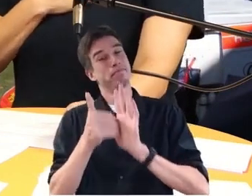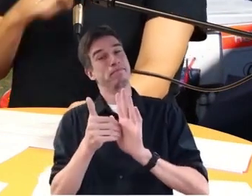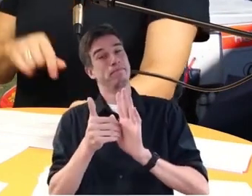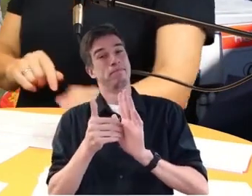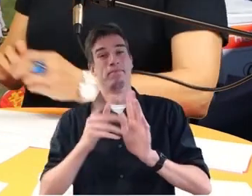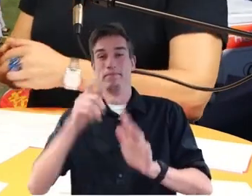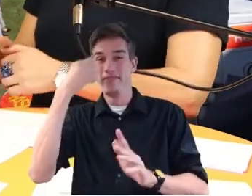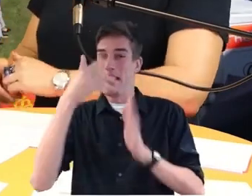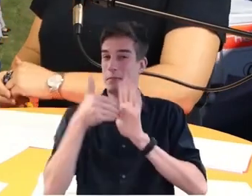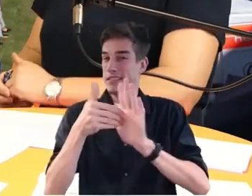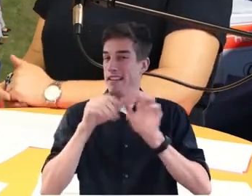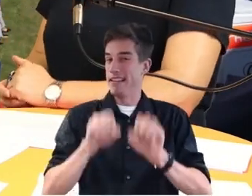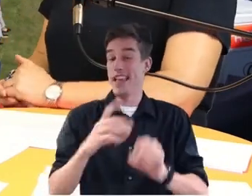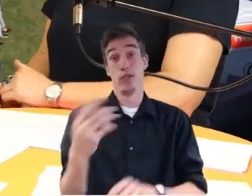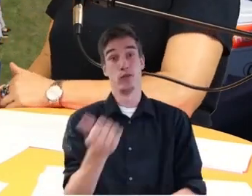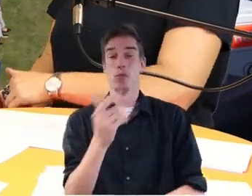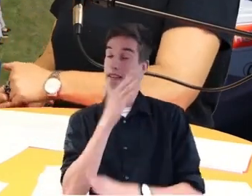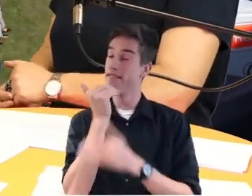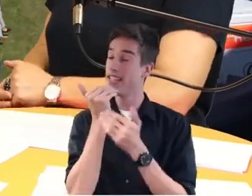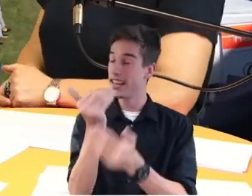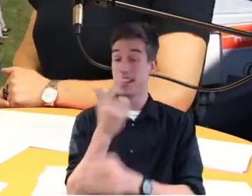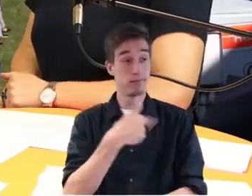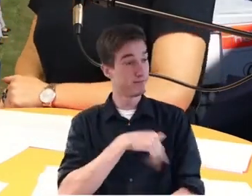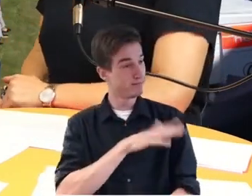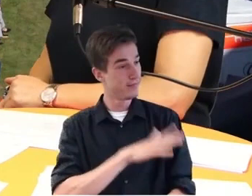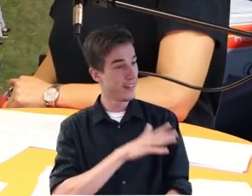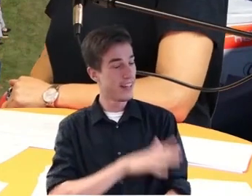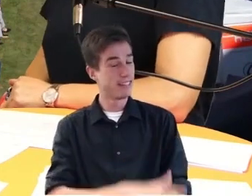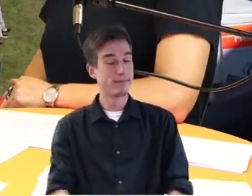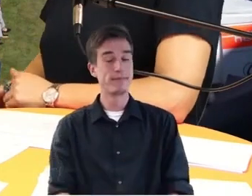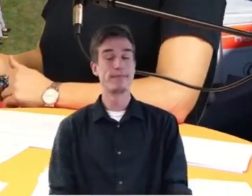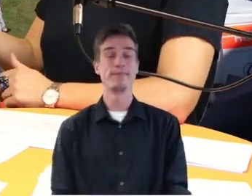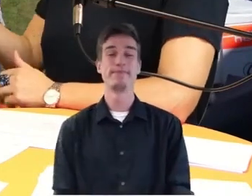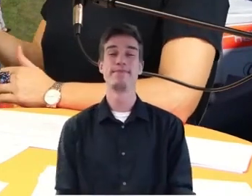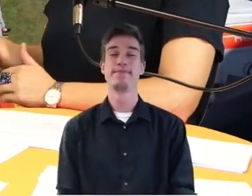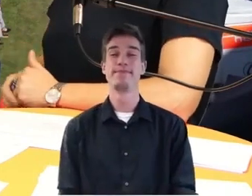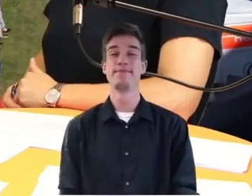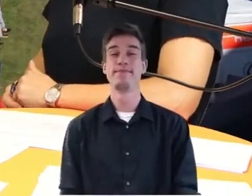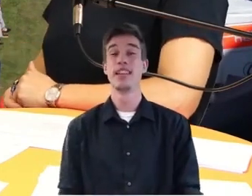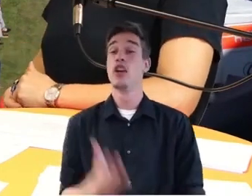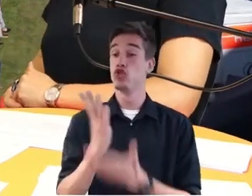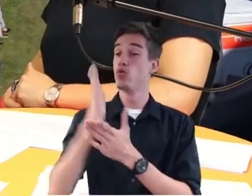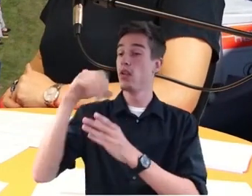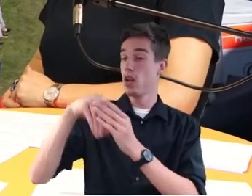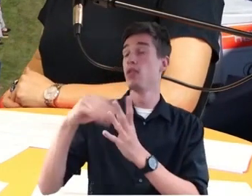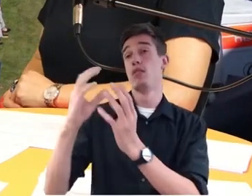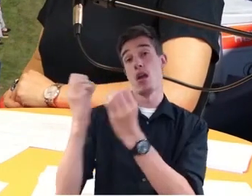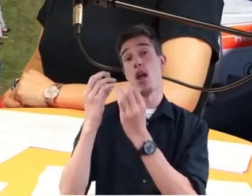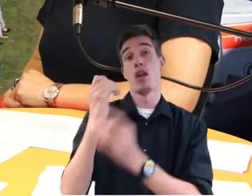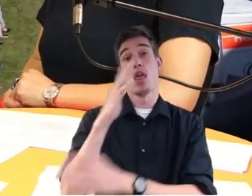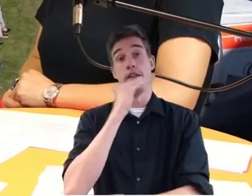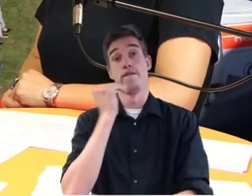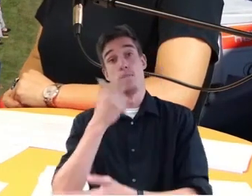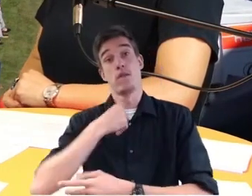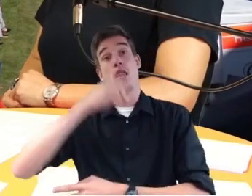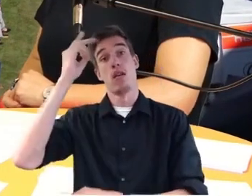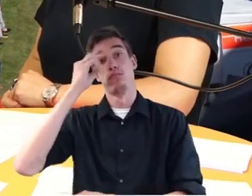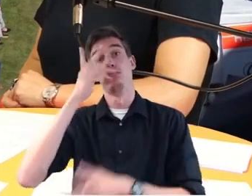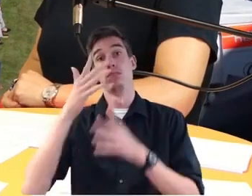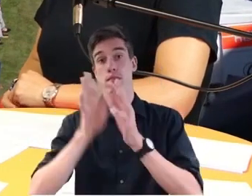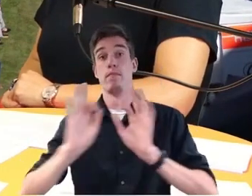diesen film zeigen konnten also ja wirklich toll und erklärt auch viel also im grunde genommen ist ja